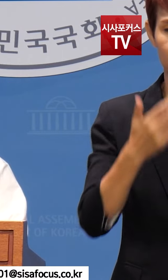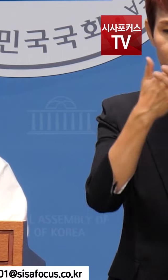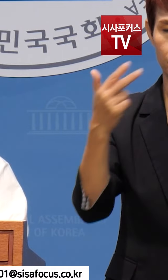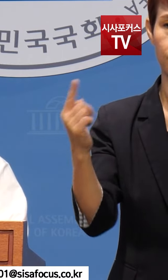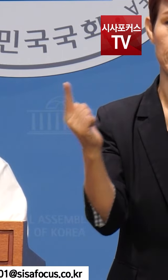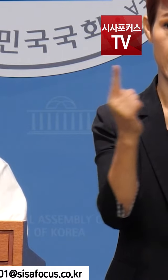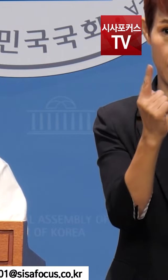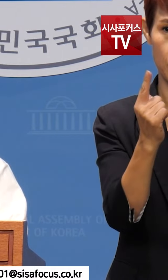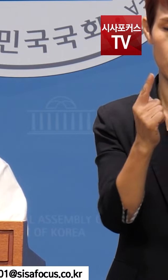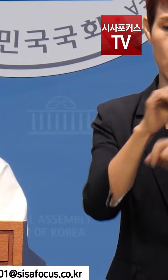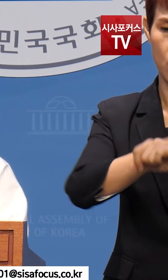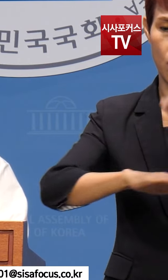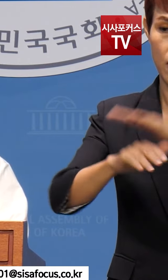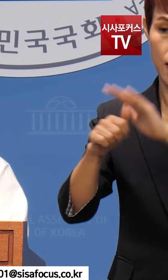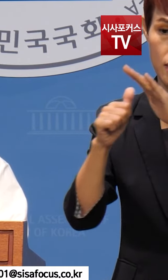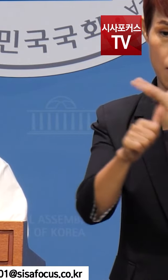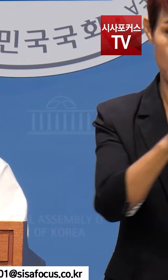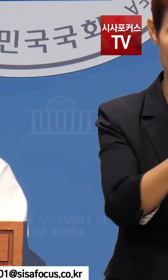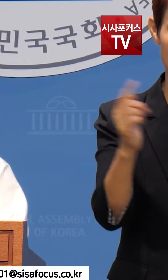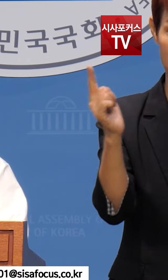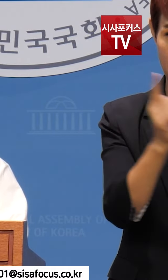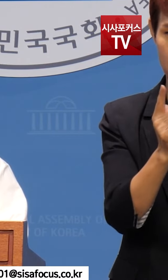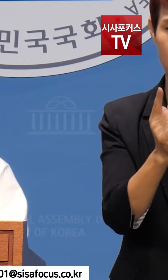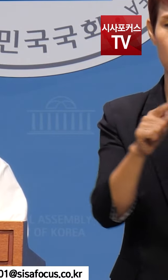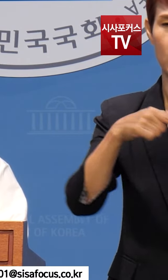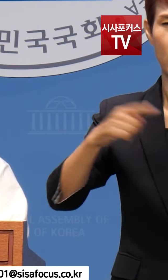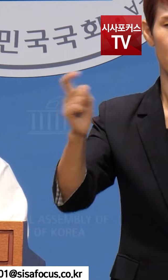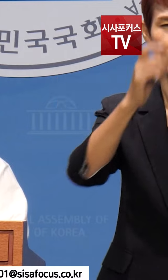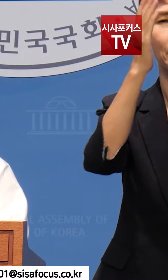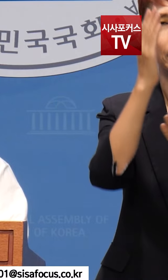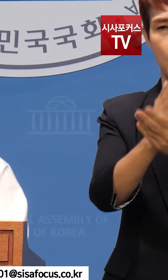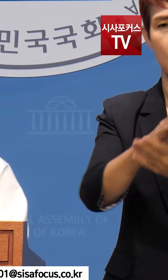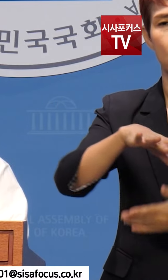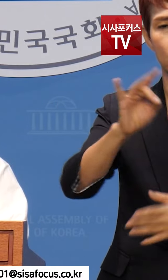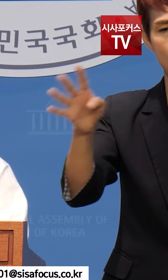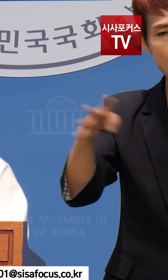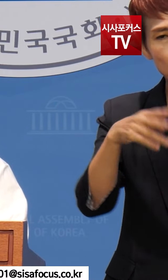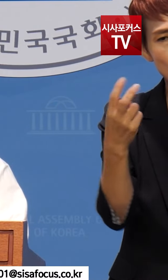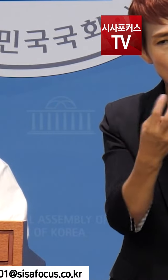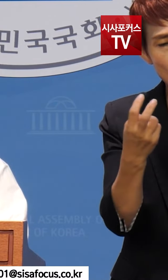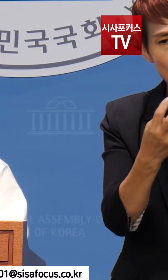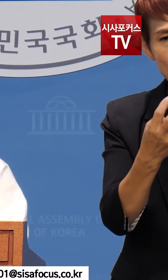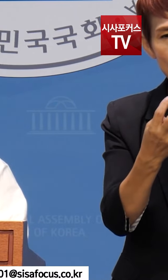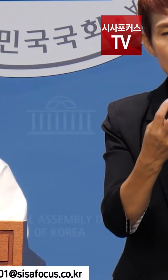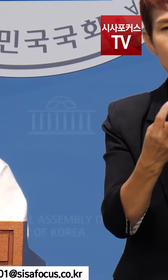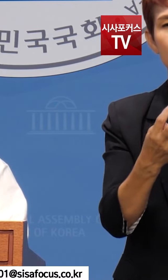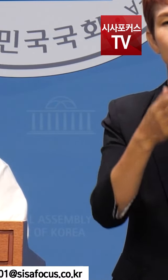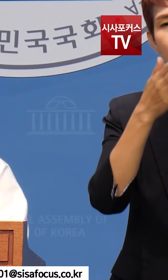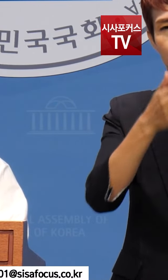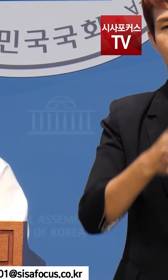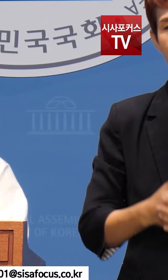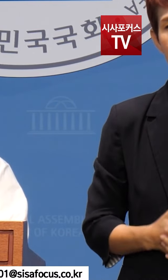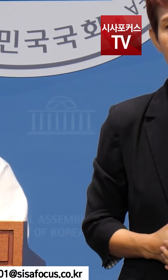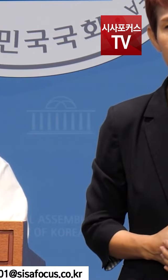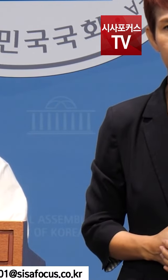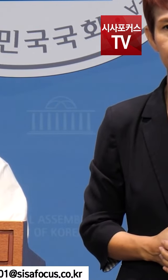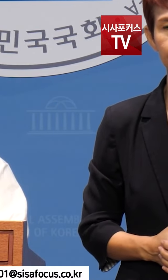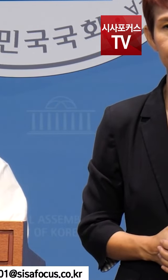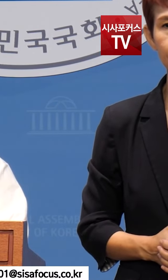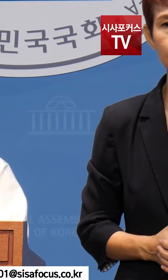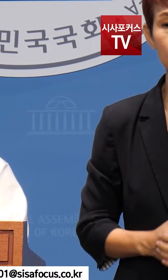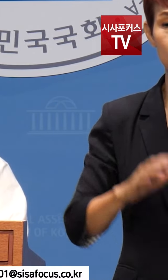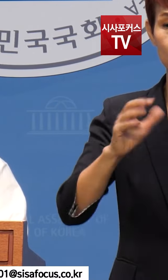만남에서 정쟁 대신 먼저 합의할 수 있는 일부터 접점을 찾아내 주길 바랍니다.